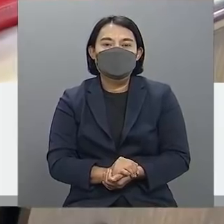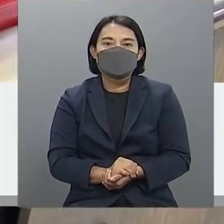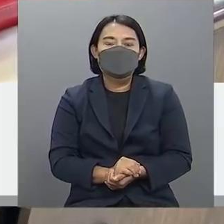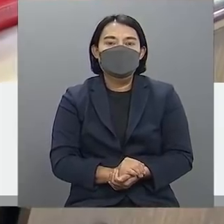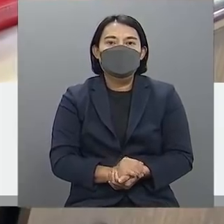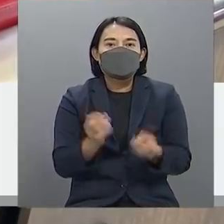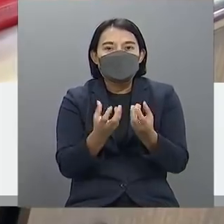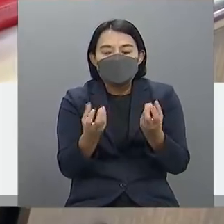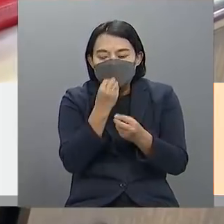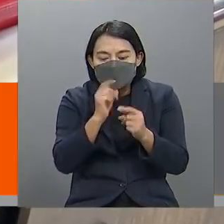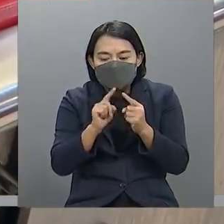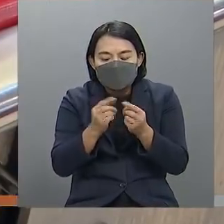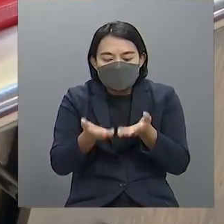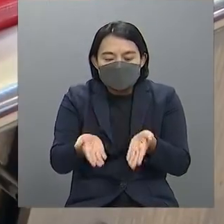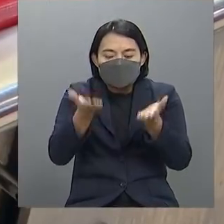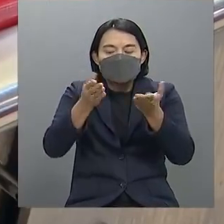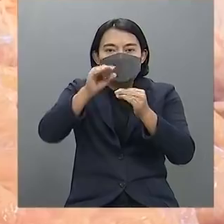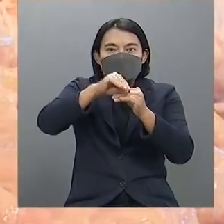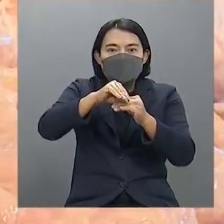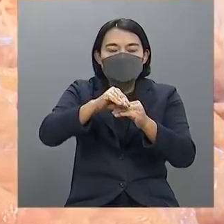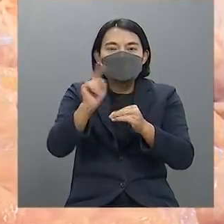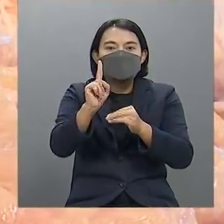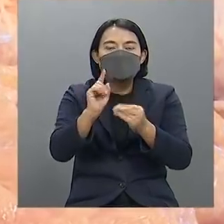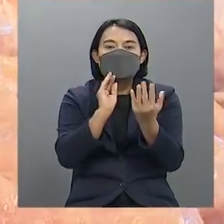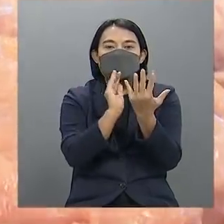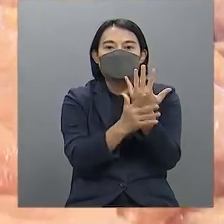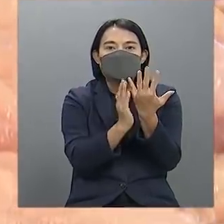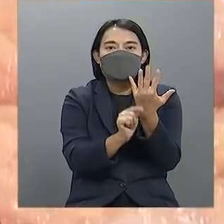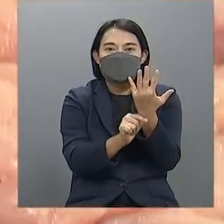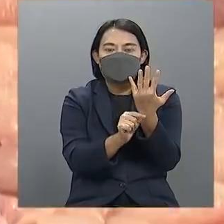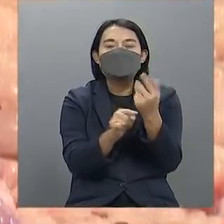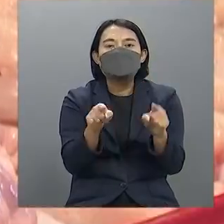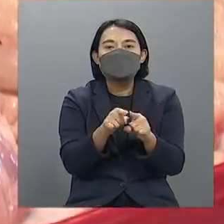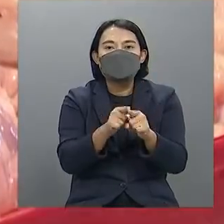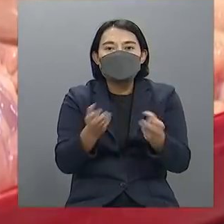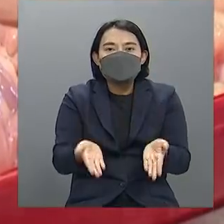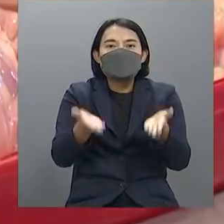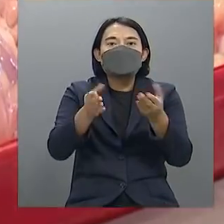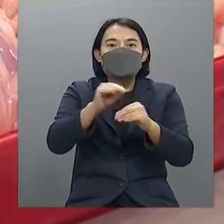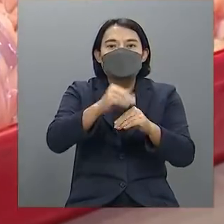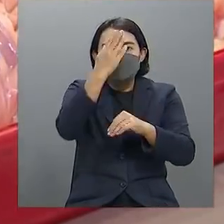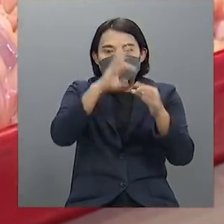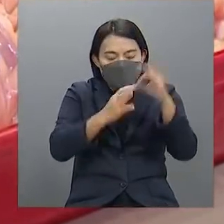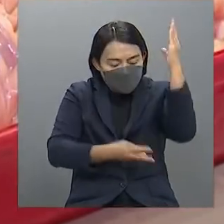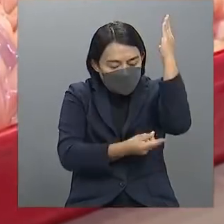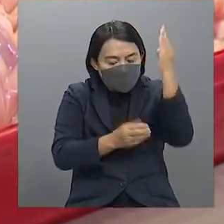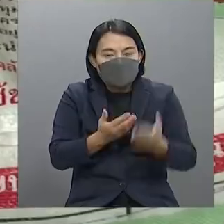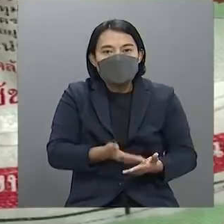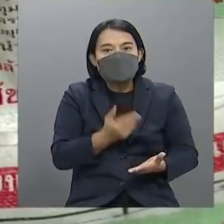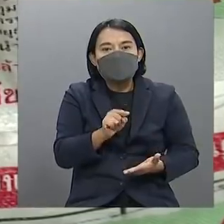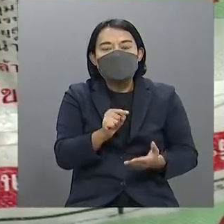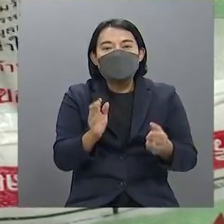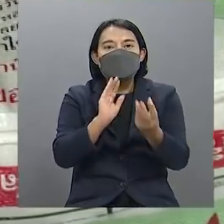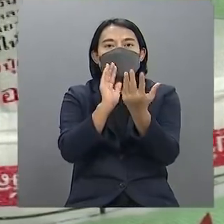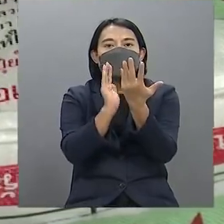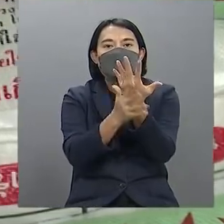ก็คือราคาผักมันจะเพิ่มตามมาก็เพราะว่าราคาปุ๋ยที่ทะยานขึ้นนี่เองค่ะตอนนี้มีรายงานมาแล้วว่านายกสมาค